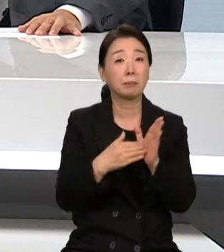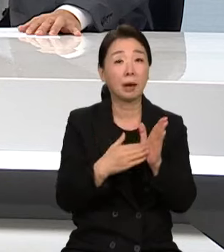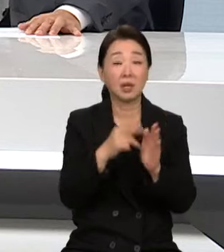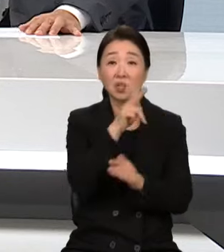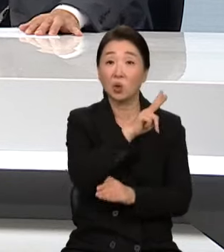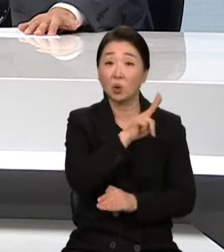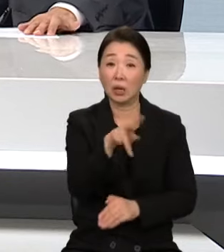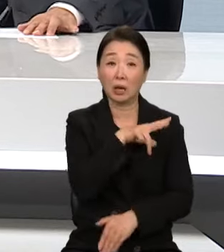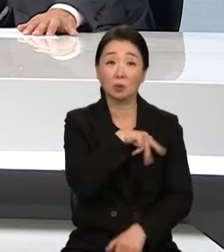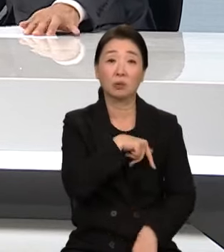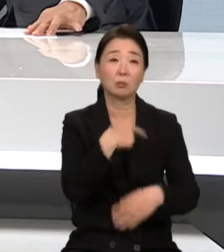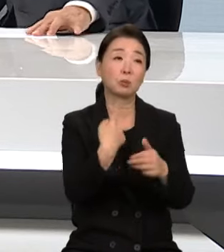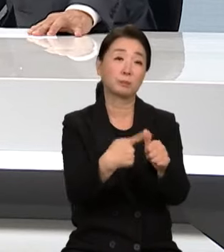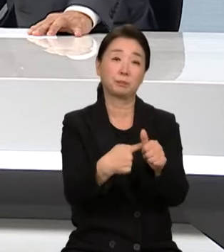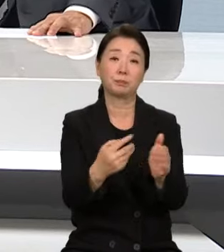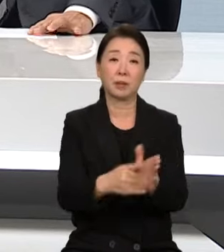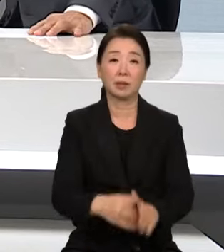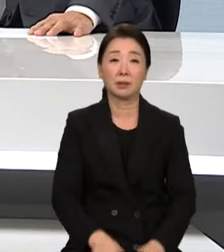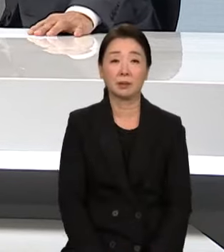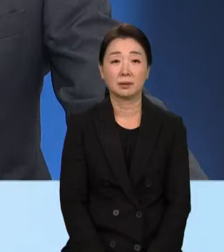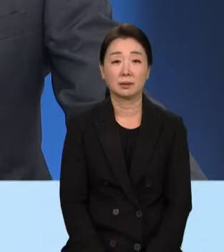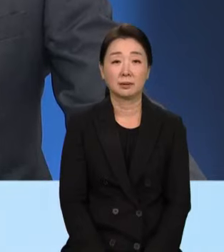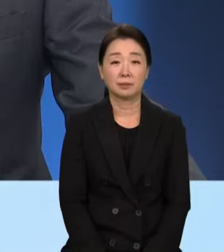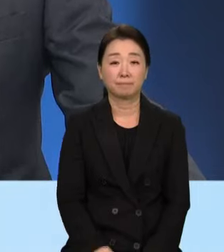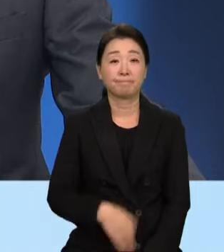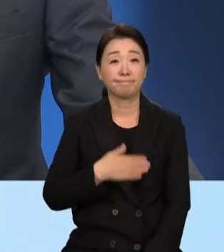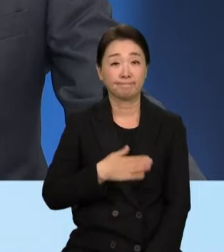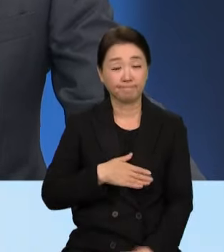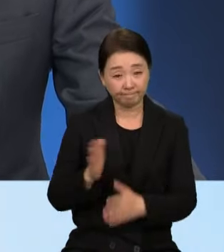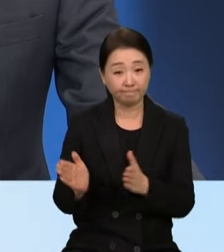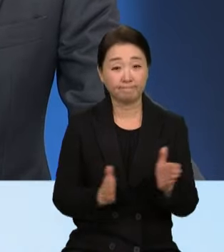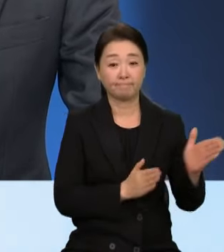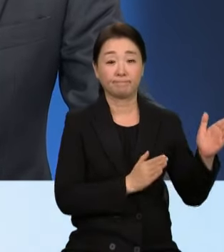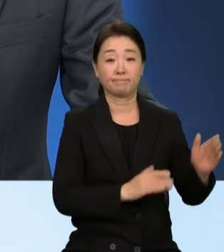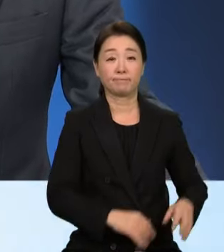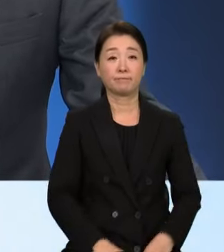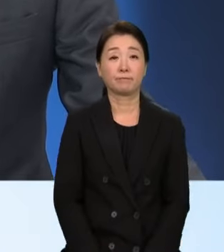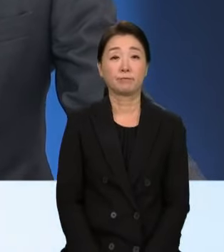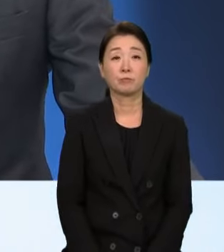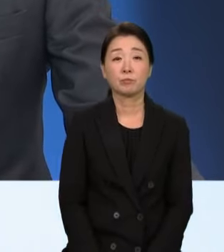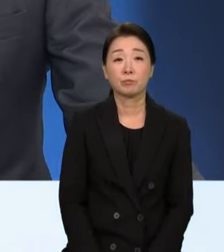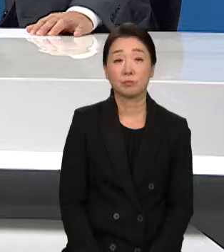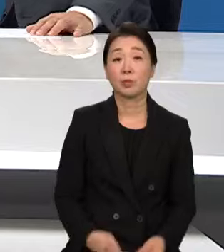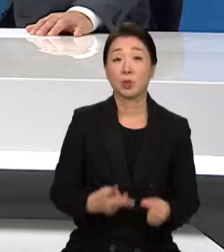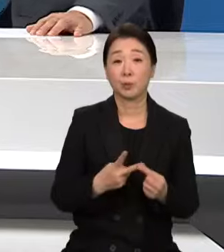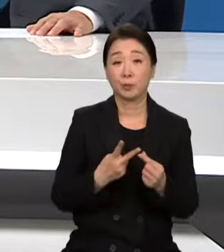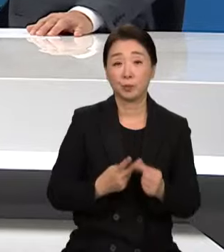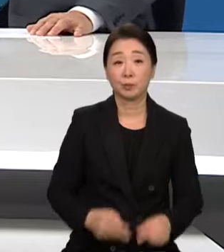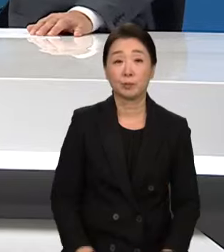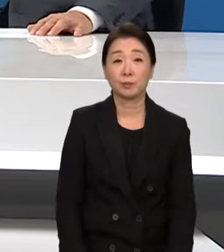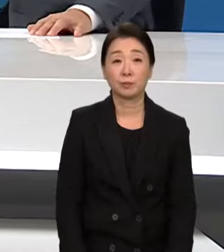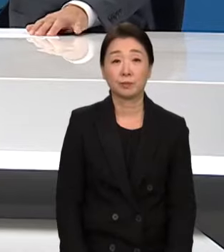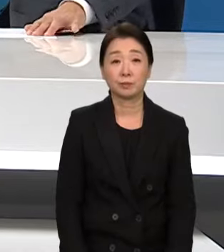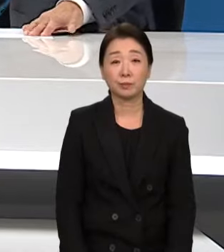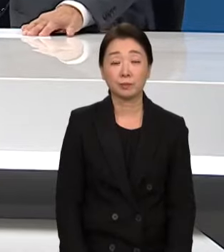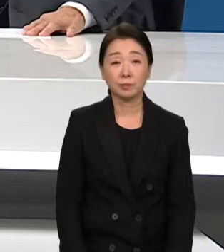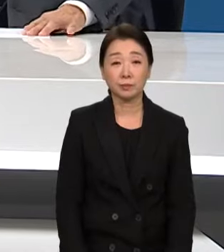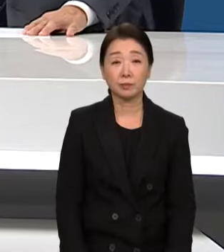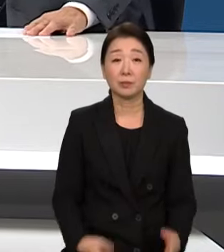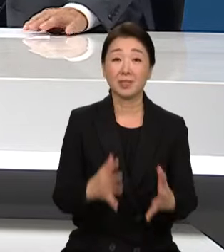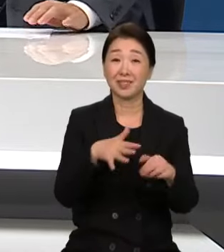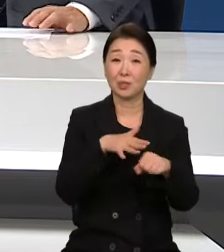여야 의원들로부터 질타를 많이 받았습니다 알겠습니다 다음 이슈 바로 볼까요 자 두 번째 이슈 보겠습니다